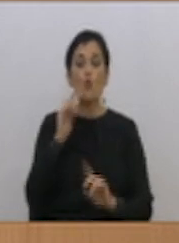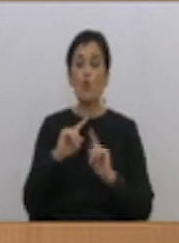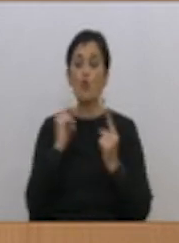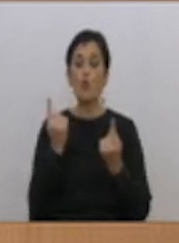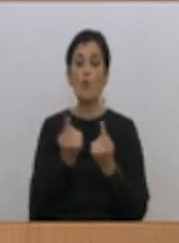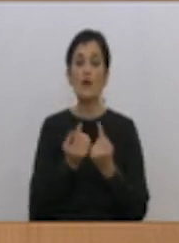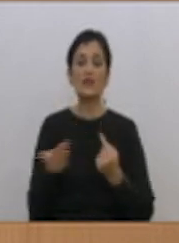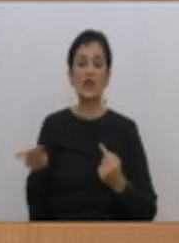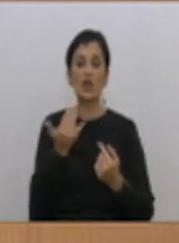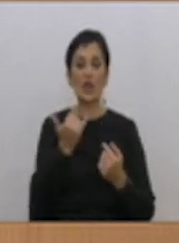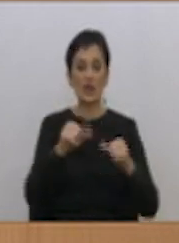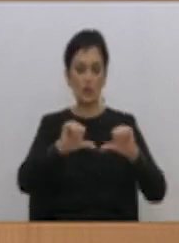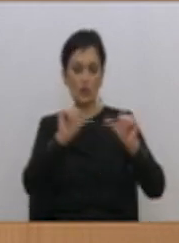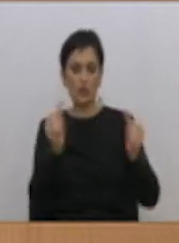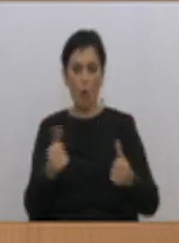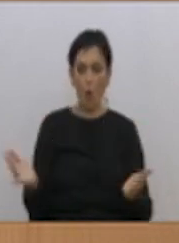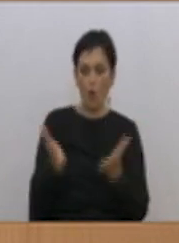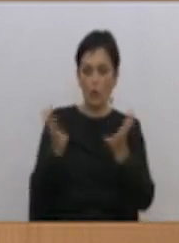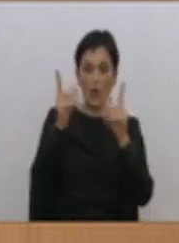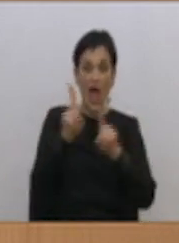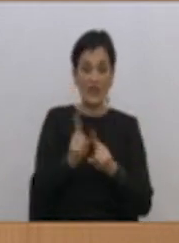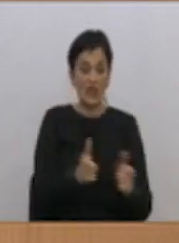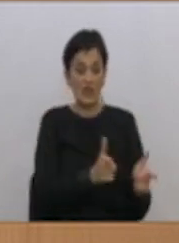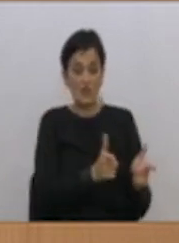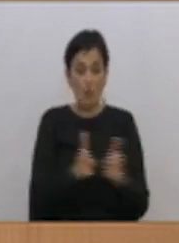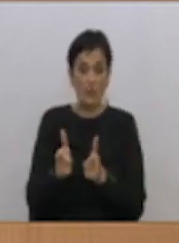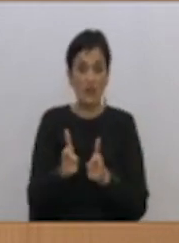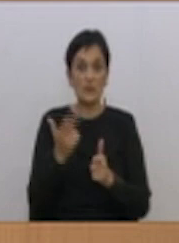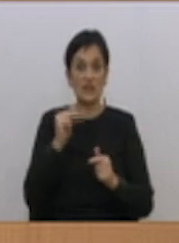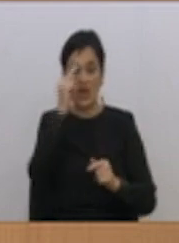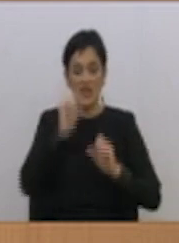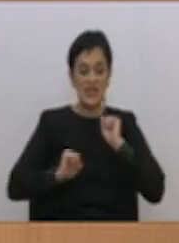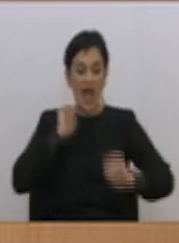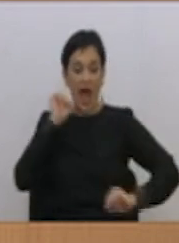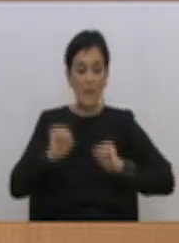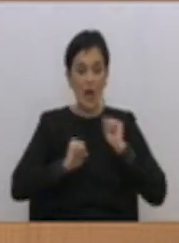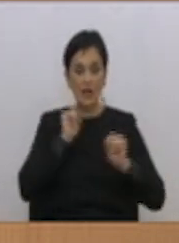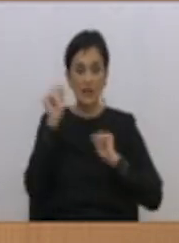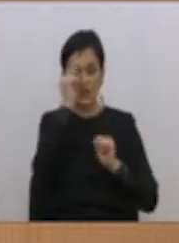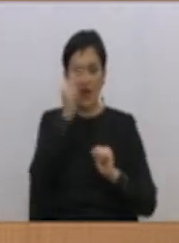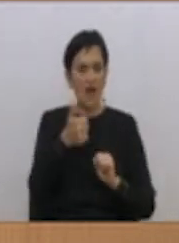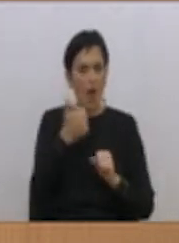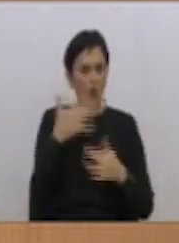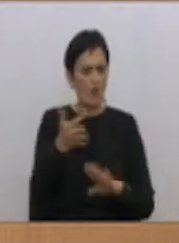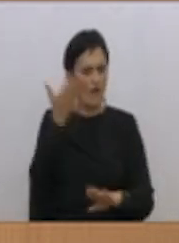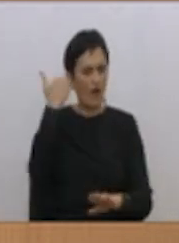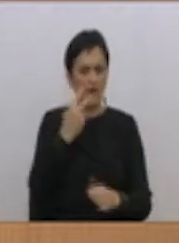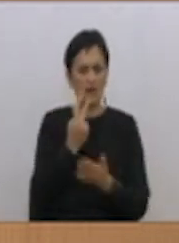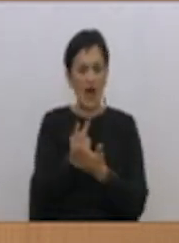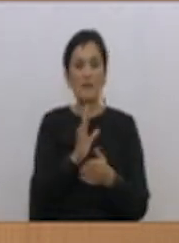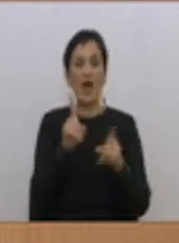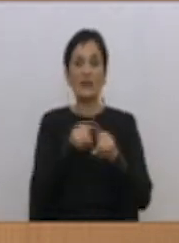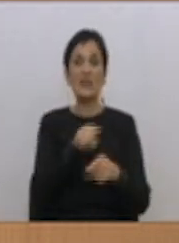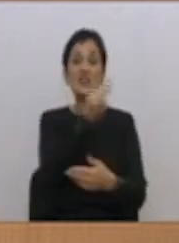dres formașii moi uane, aseti mobilizebuli da momzadebuli da nametsadine bi karga khani ar qopilan. Aset kitkhobs